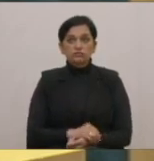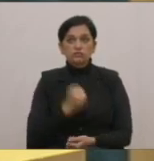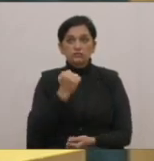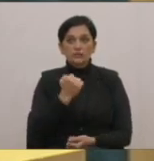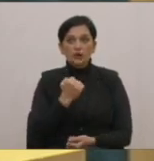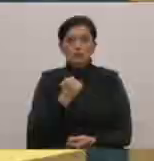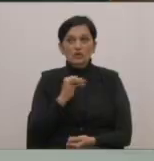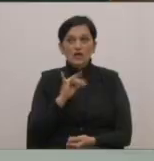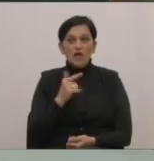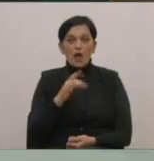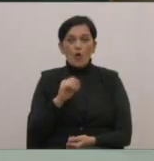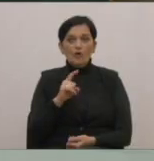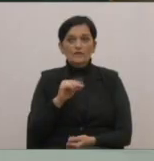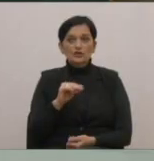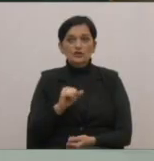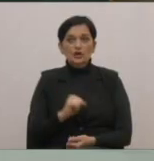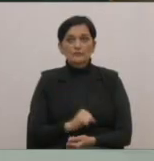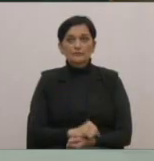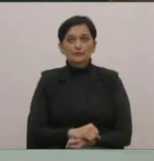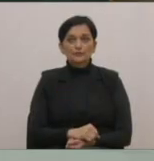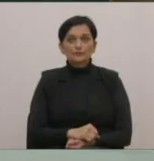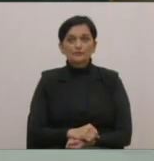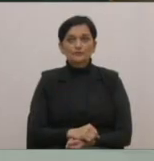მადლობა, იაგო ხვიჩია.